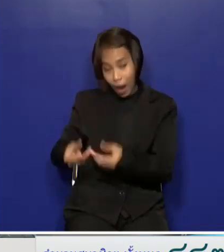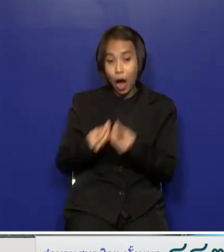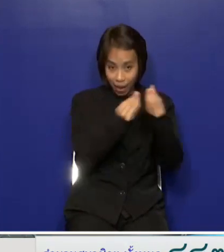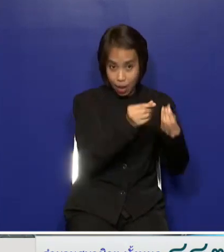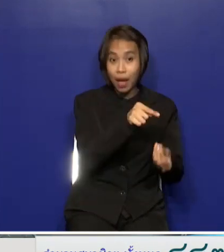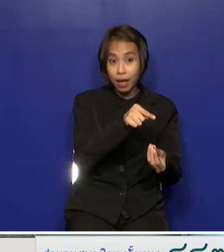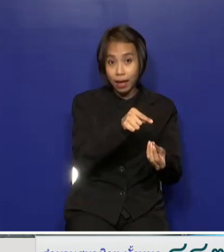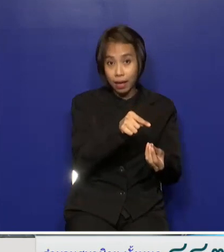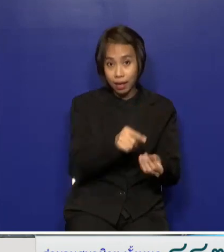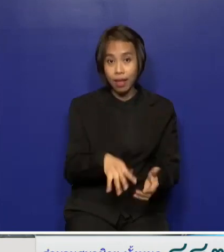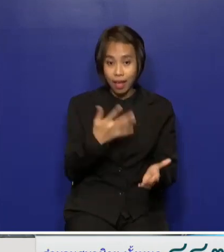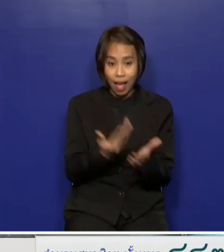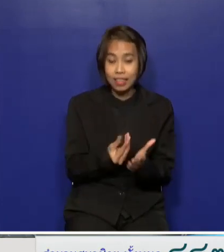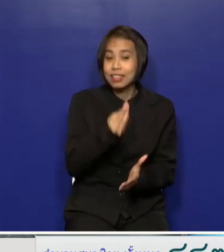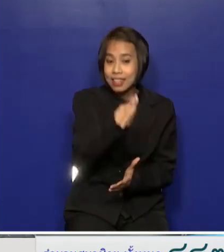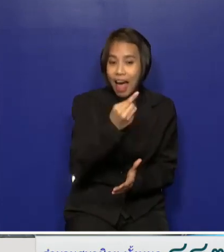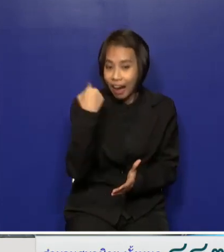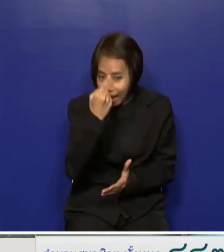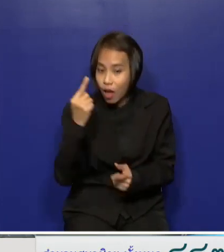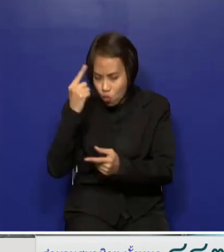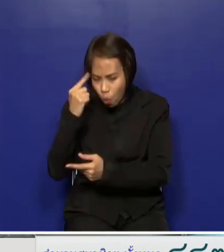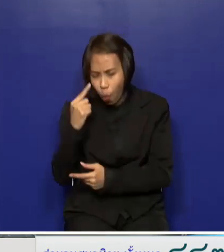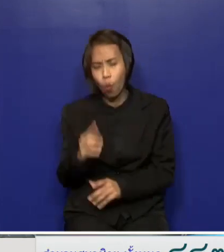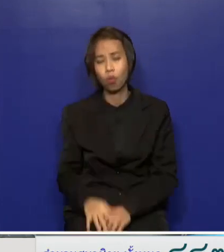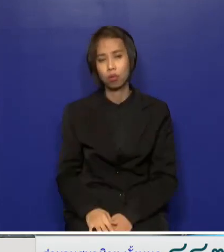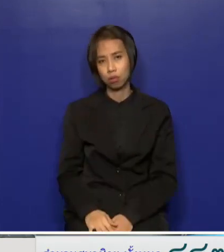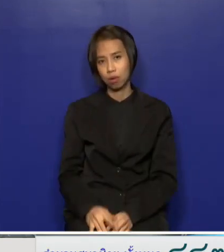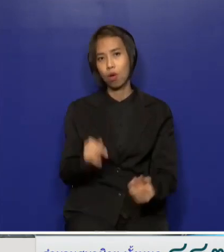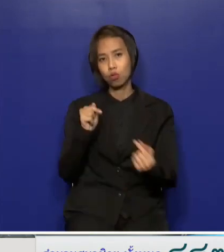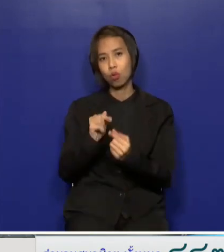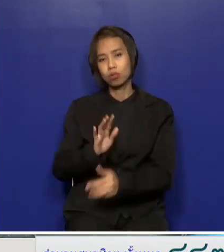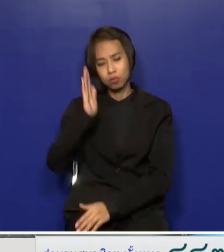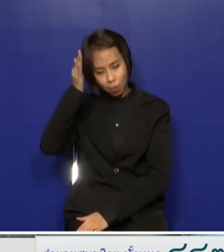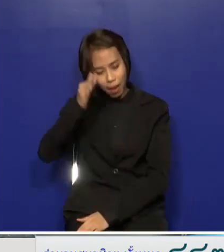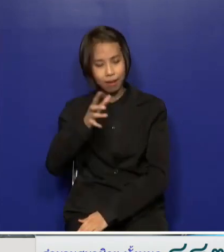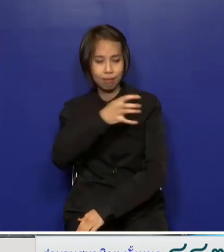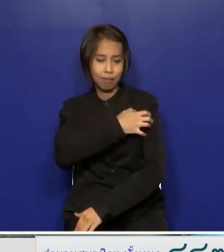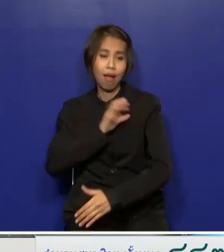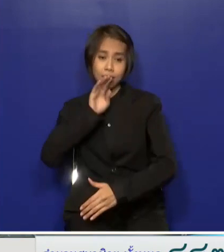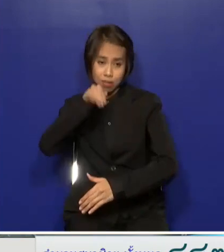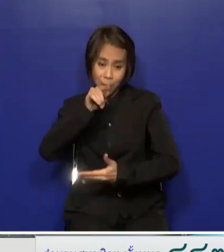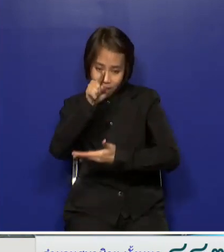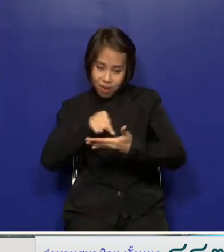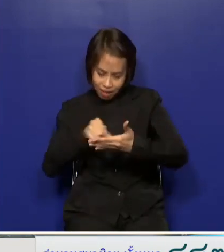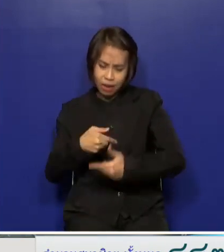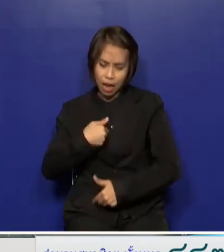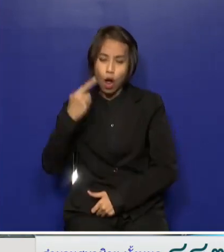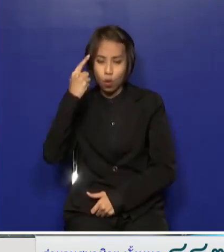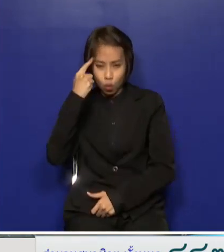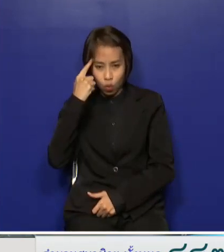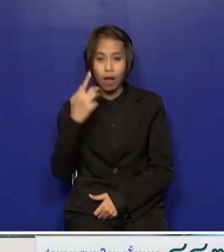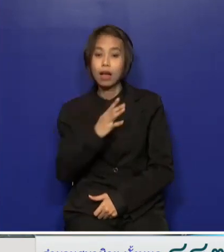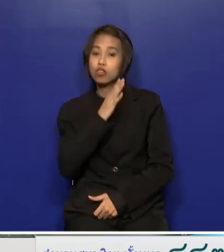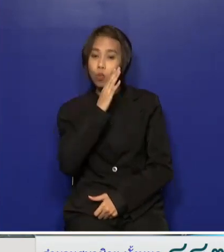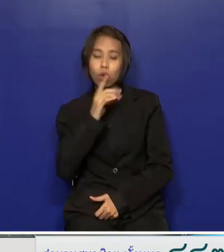ลางกได้ วาก็แจ่กับ้านไหนครับเลือกตเทศบาลใขางหน้านี่ยแต่ทีนี้เรารู้แล้ เราจะดำเนนการอย่ไร